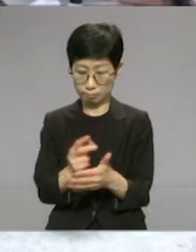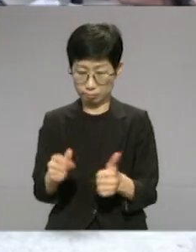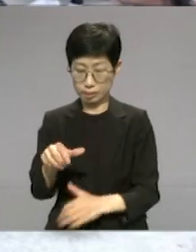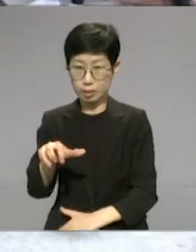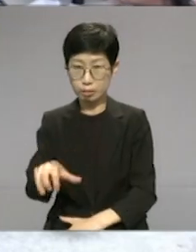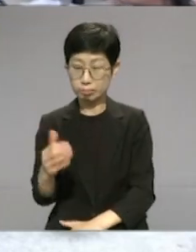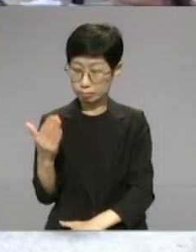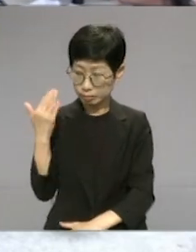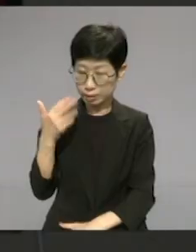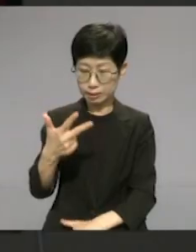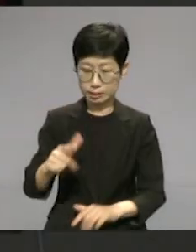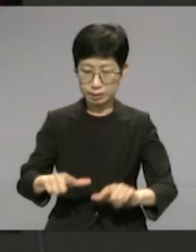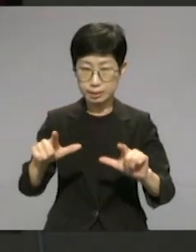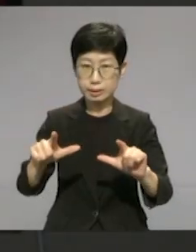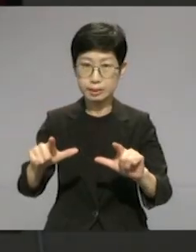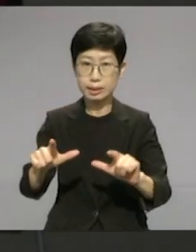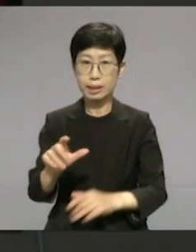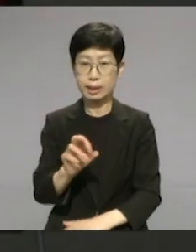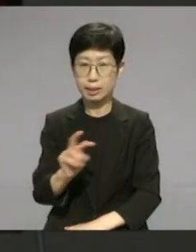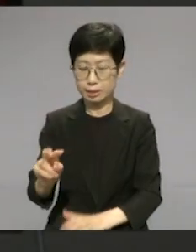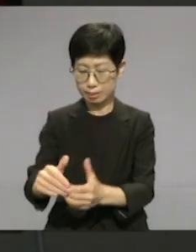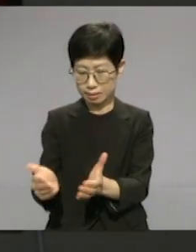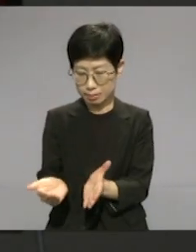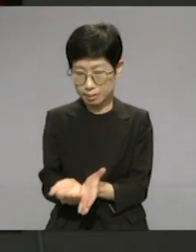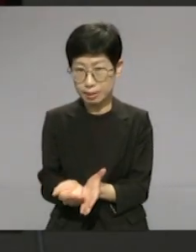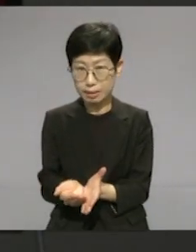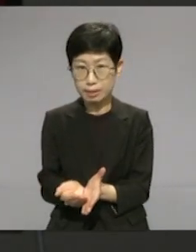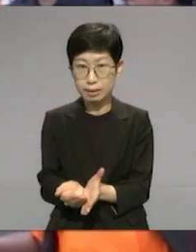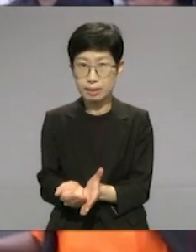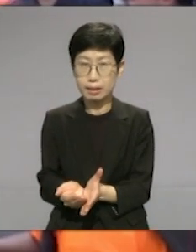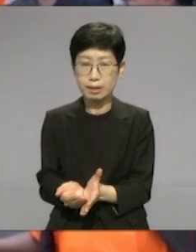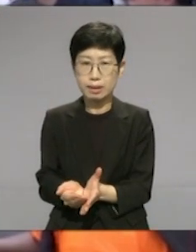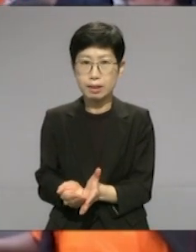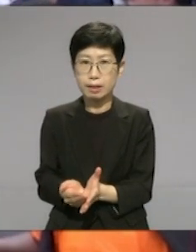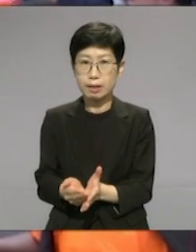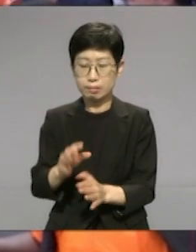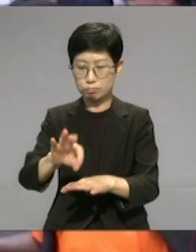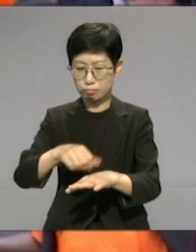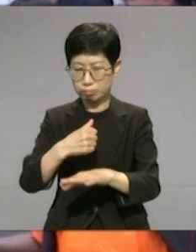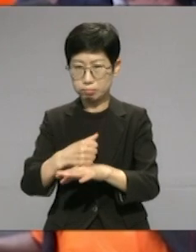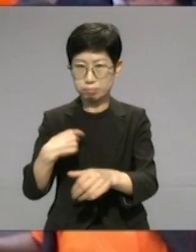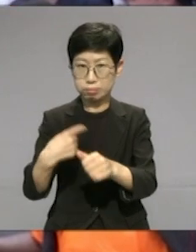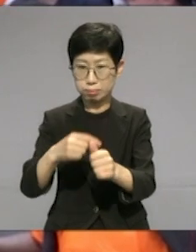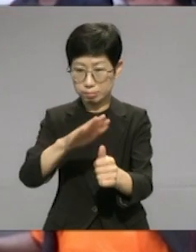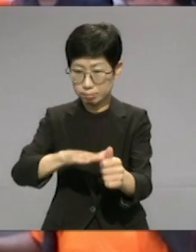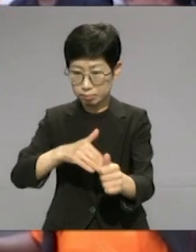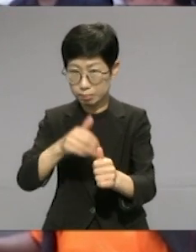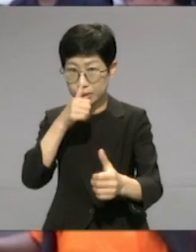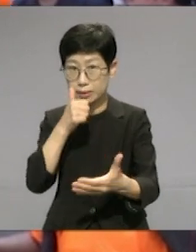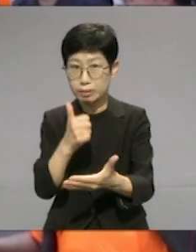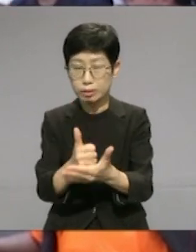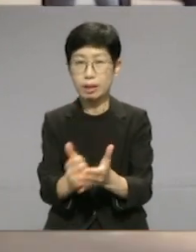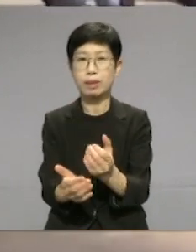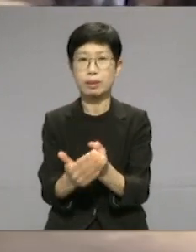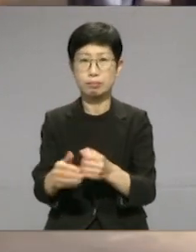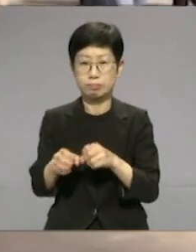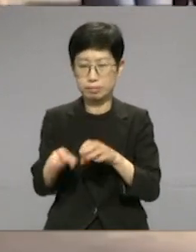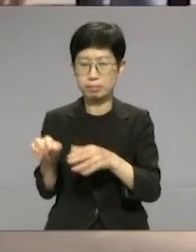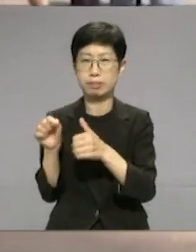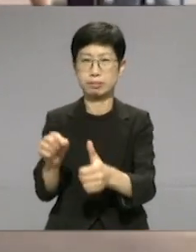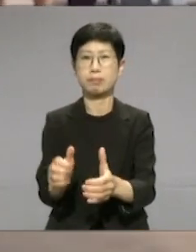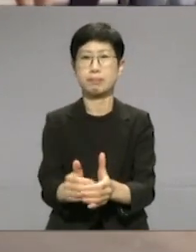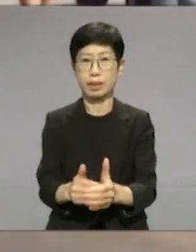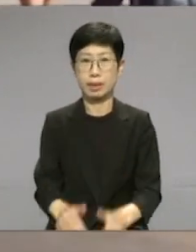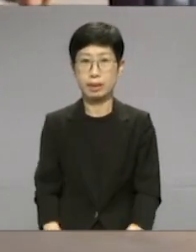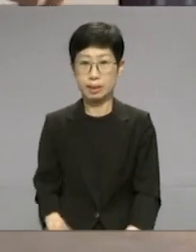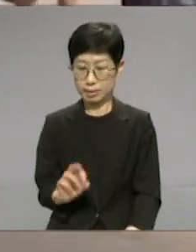헌법재판소는 앞서 지난 7일 태국 제1당 전진당에 대해 왕실 모독을 이유로 해산 명령을 내린 바 있습니다.